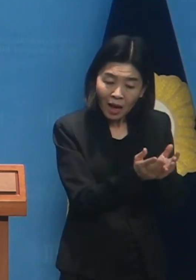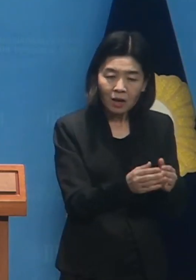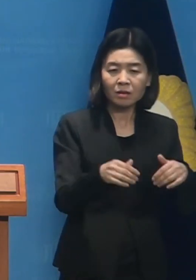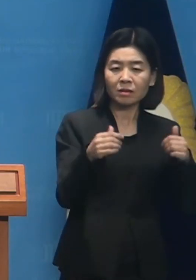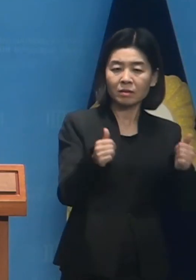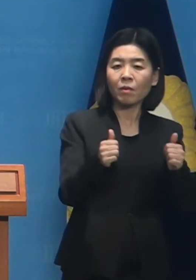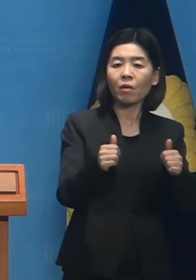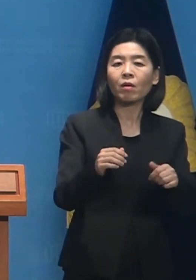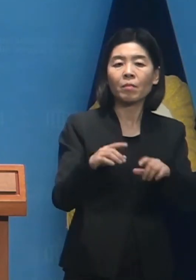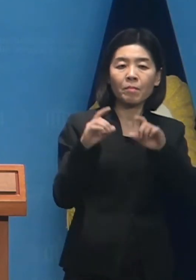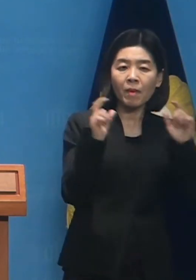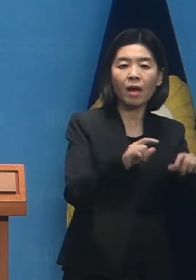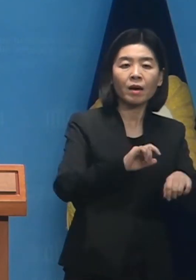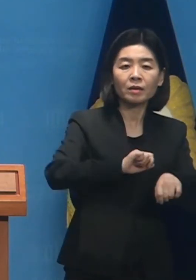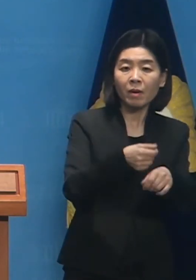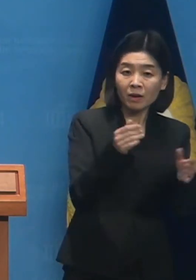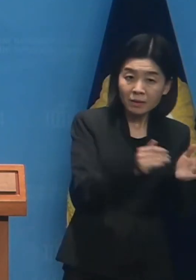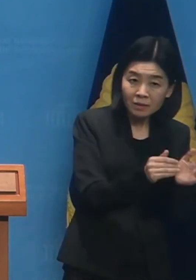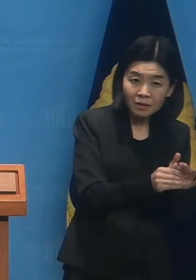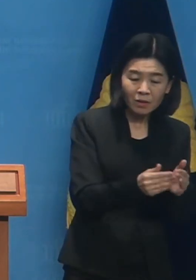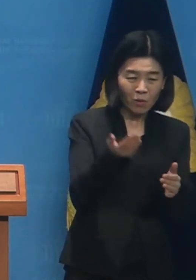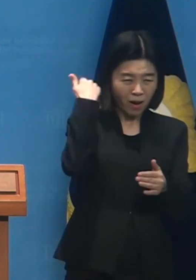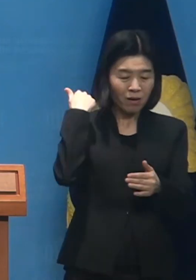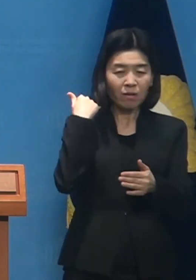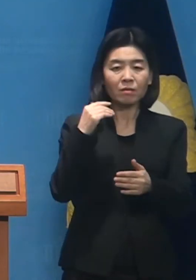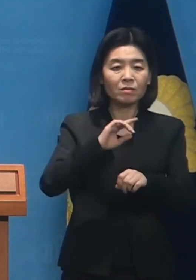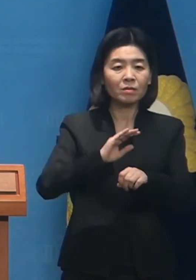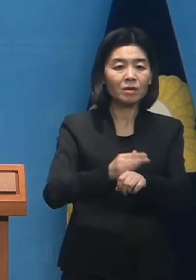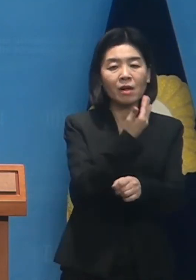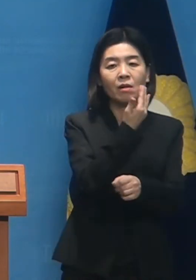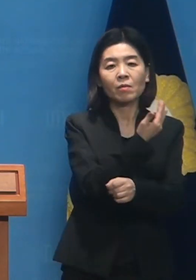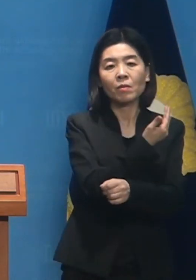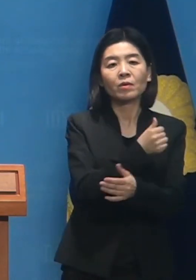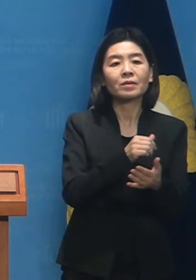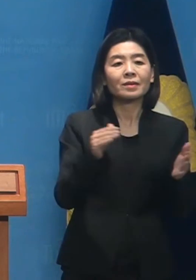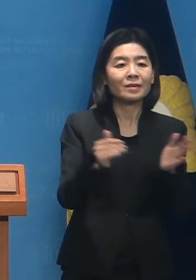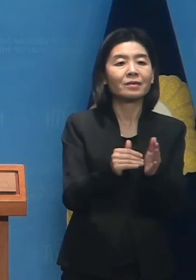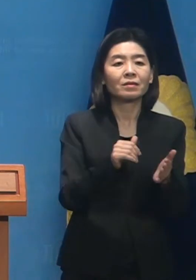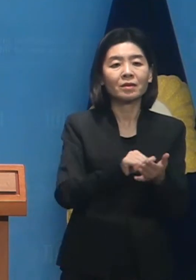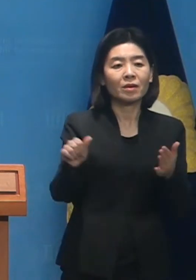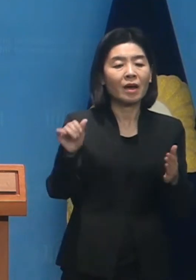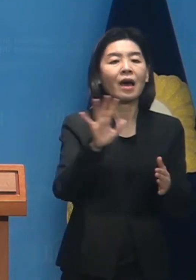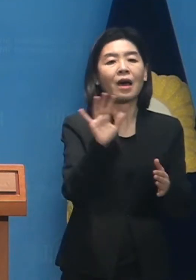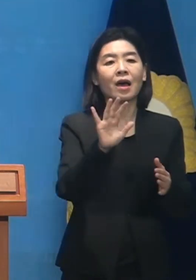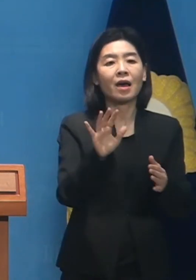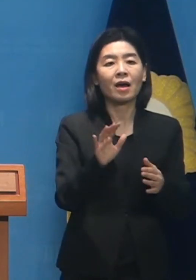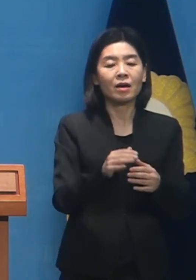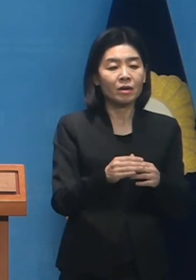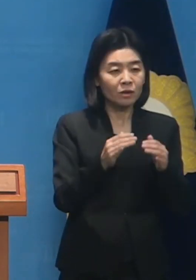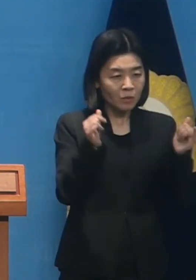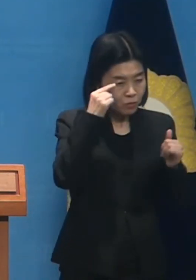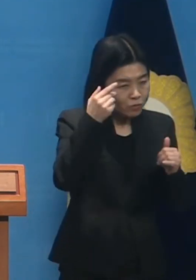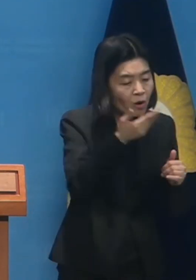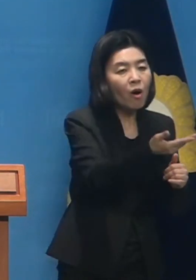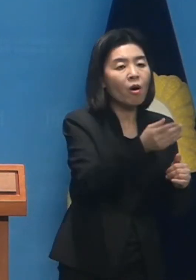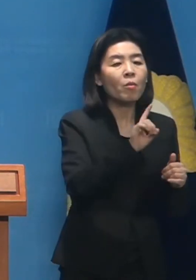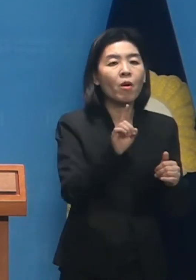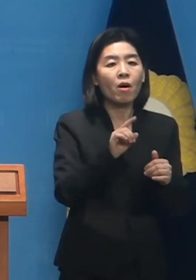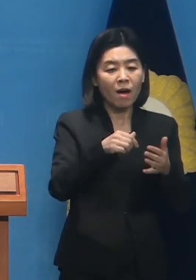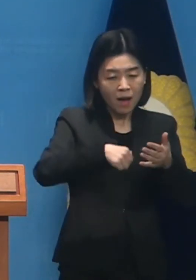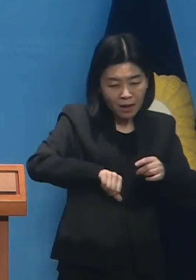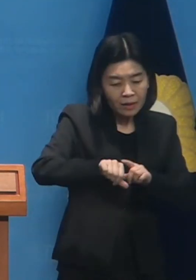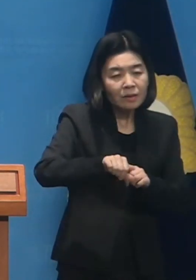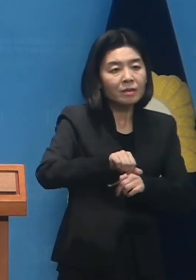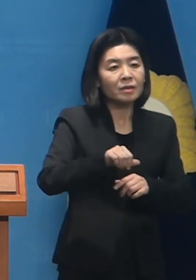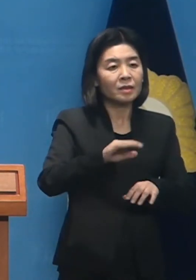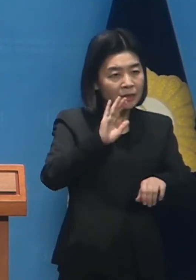해서 과거의 잘못이 지워지지는 않습니다. 국민이 묻는 것은 아들의 반복된 일탈을 방관하고 제대로